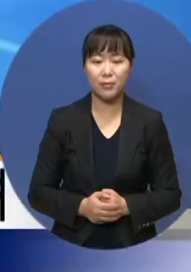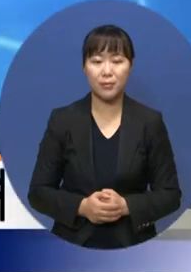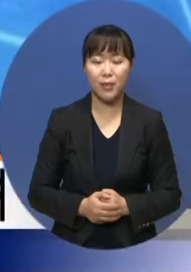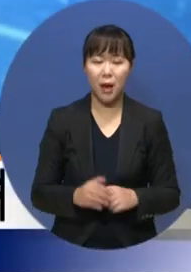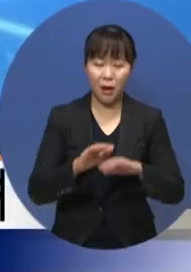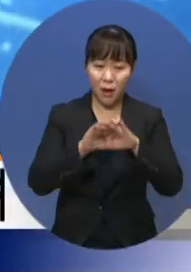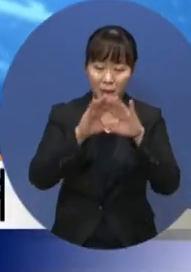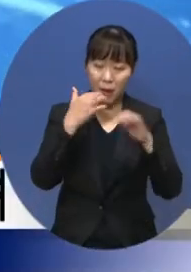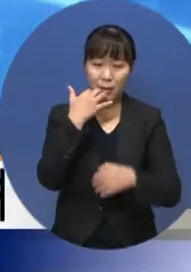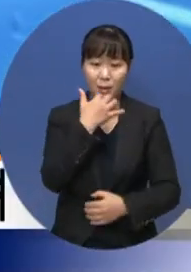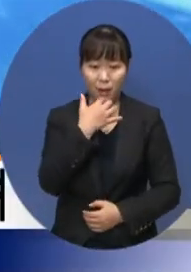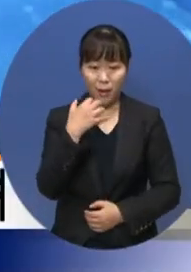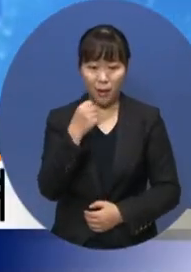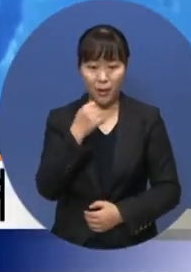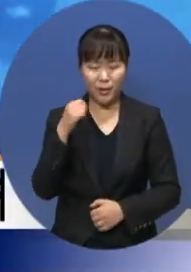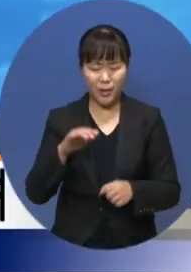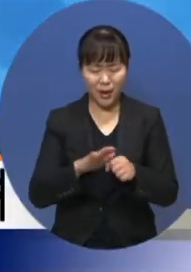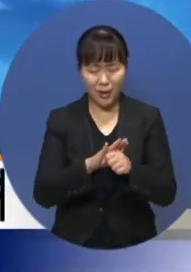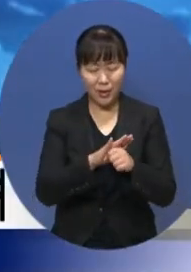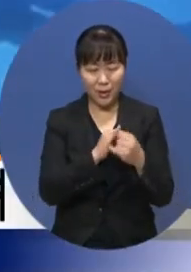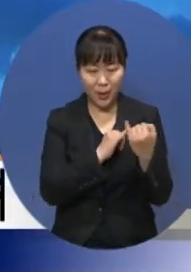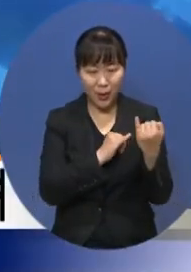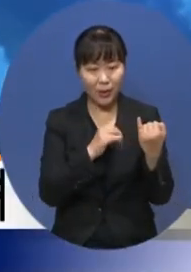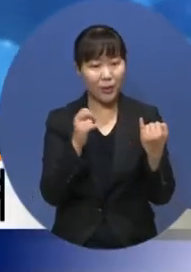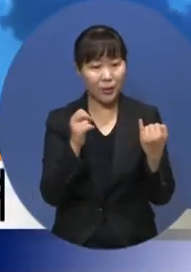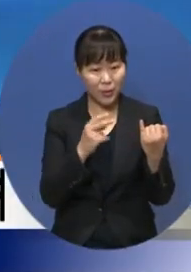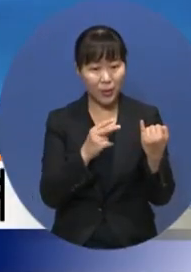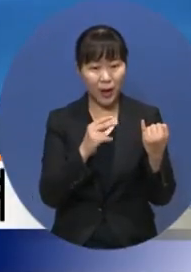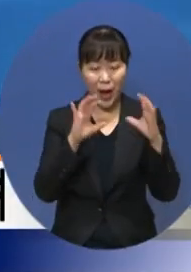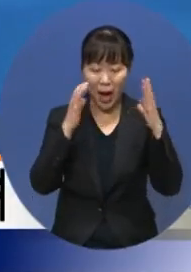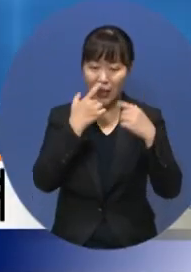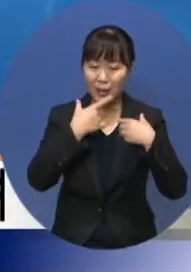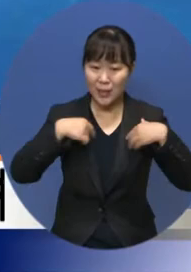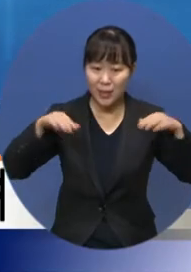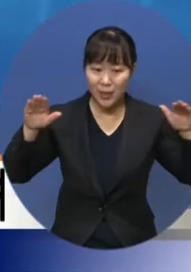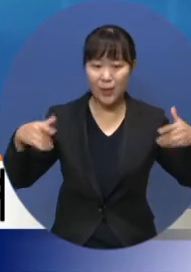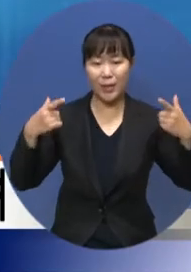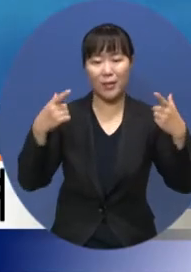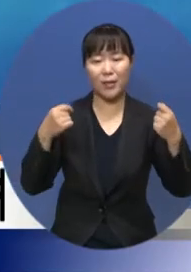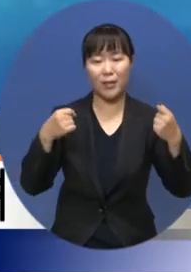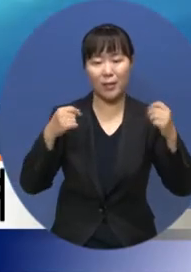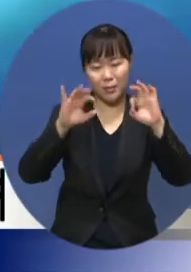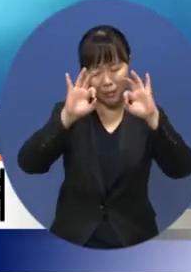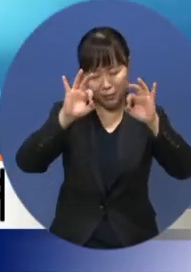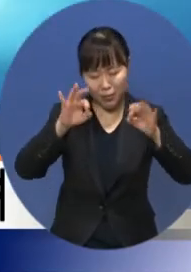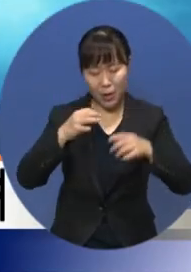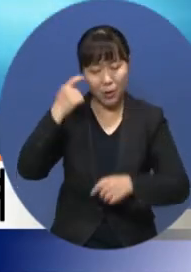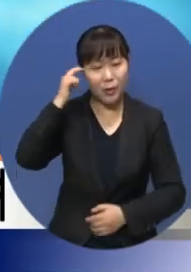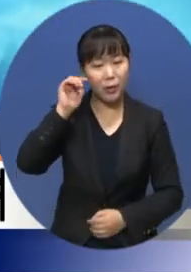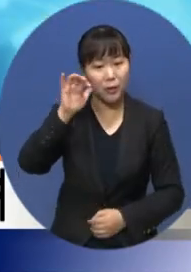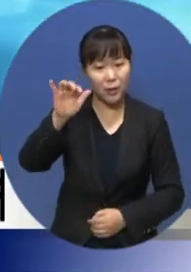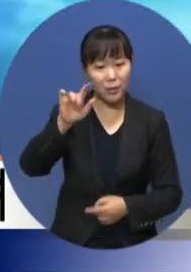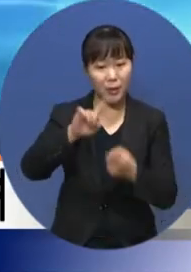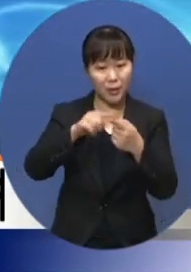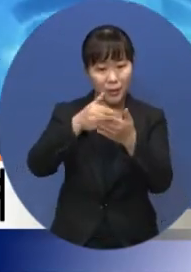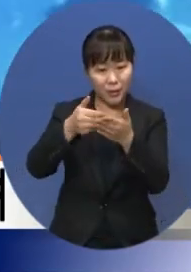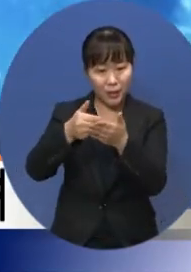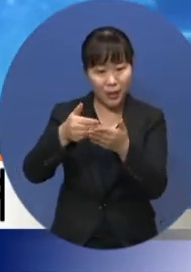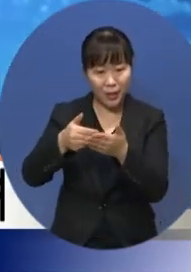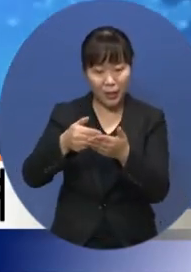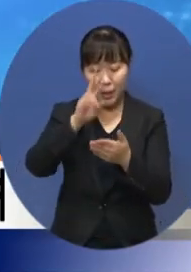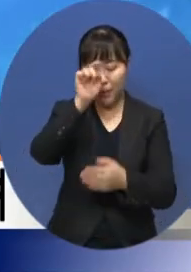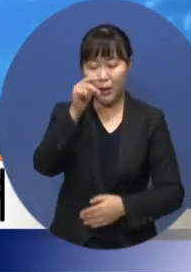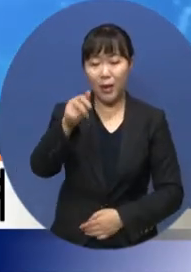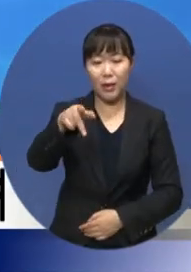밝고 화사한 색채를 이용해 사랑스러운 여인과 아기 천사 등으로 자기 성찰에 대한 그림을 그리는